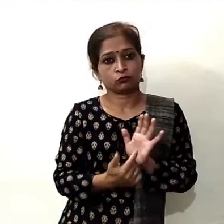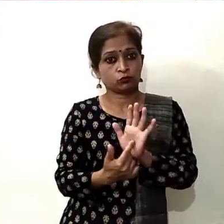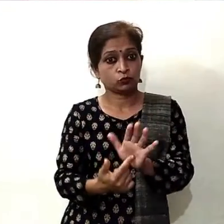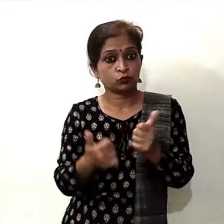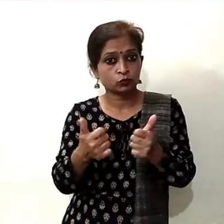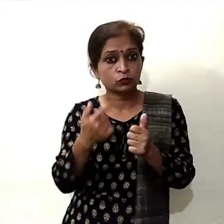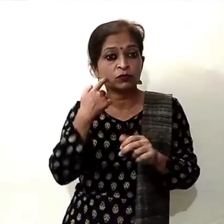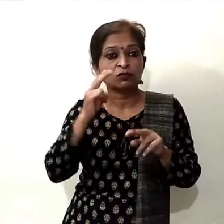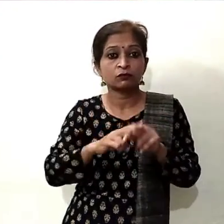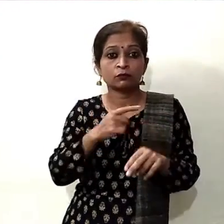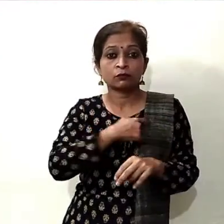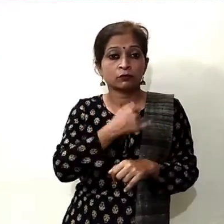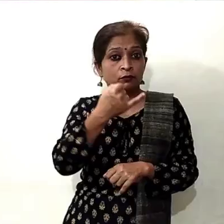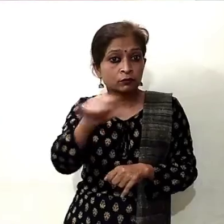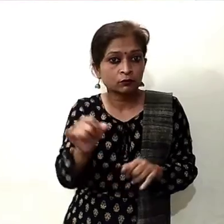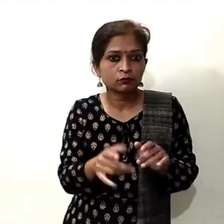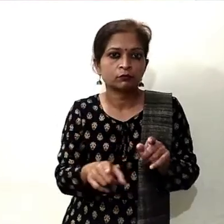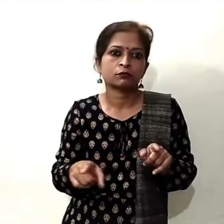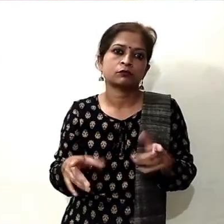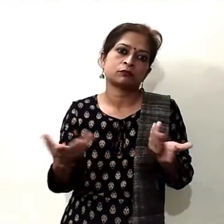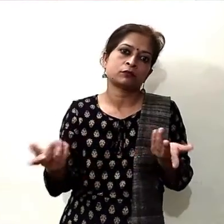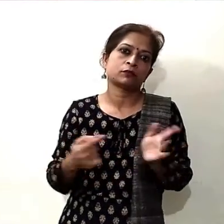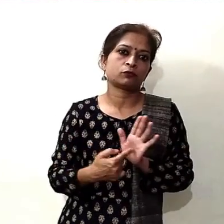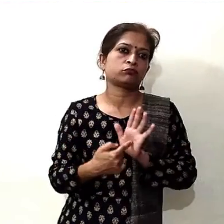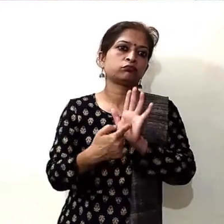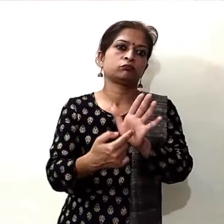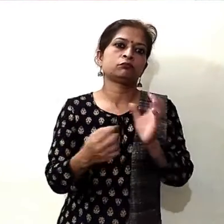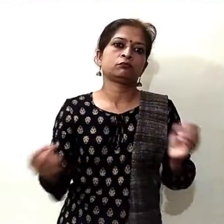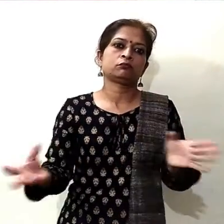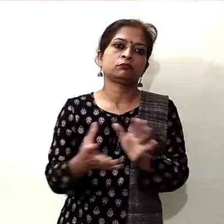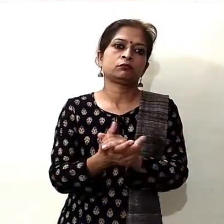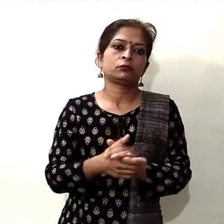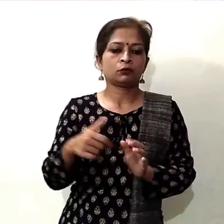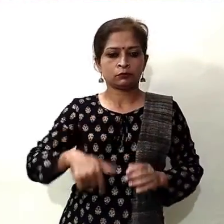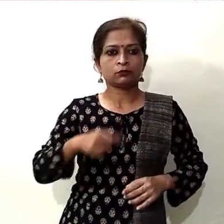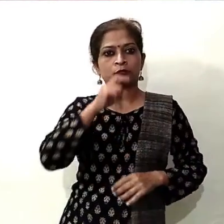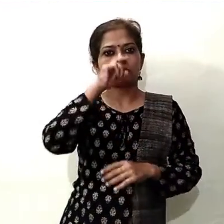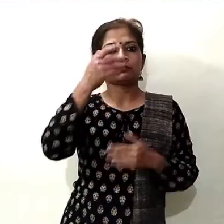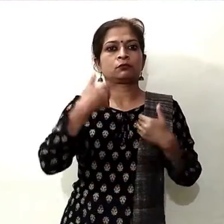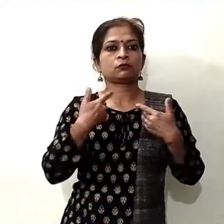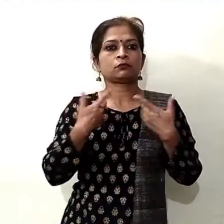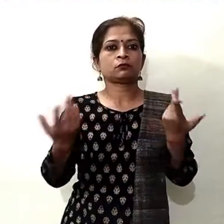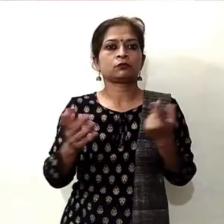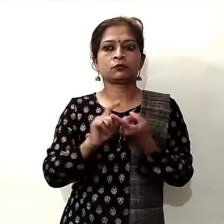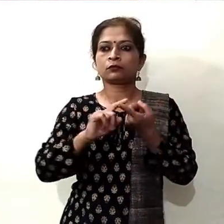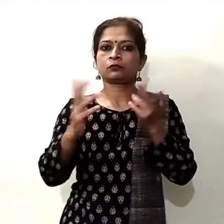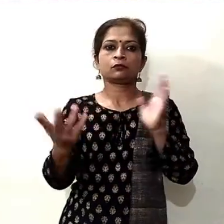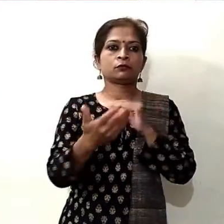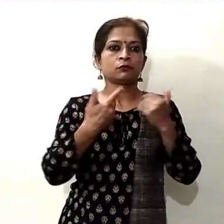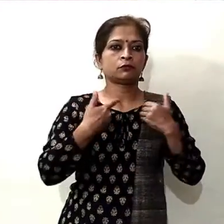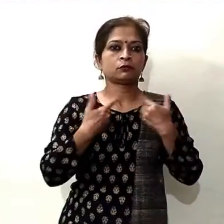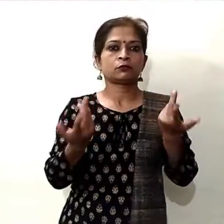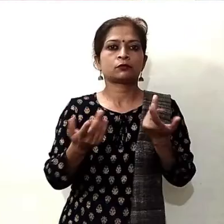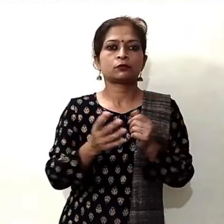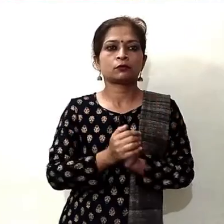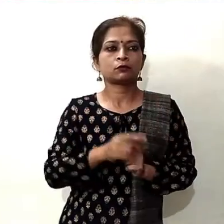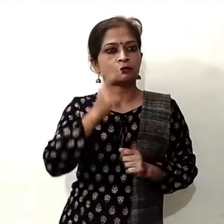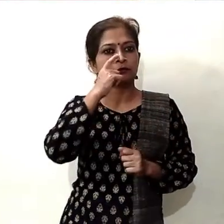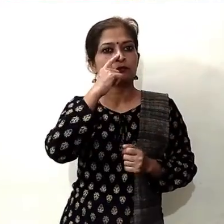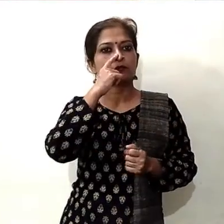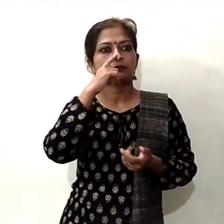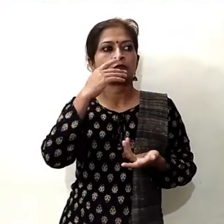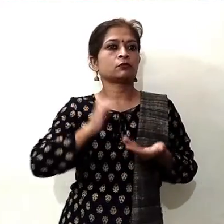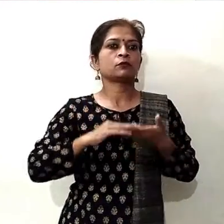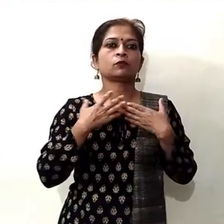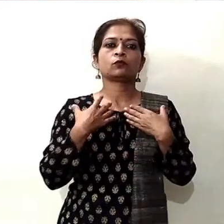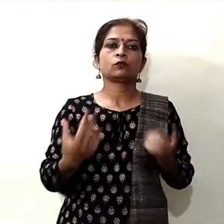सामने आ जाएगा। तो अंधक का असुरत्व सामने आया, वो बोला कि ठीक है, अब तो मैं राजा बन गया हूं इस मही का, इस पृथ्वी का, रानी की आवश्यकता है,